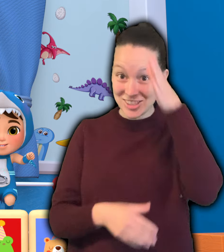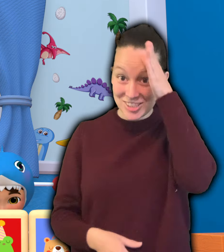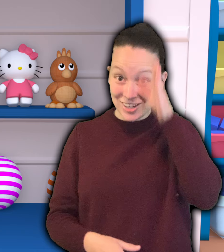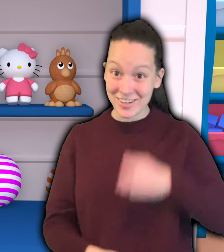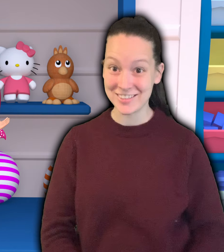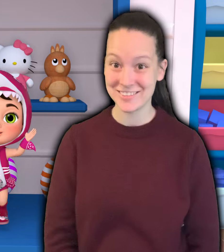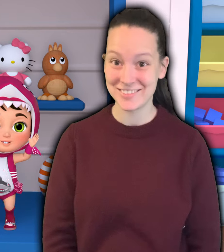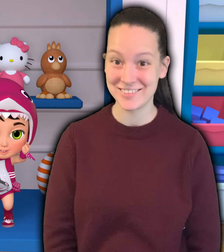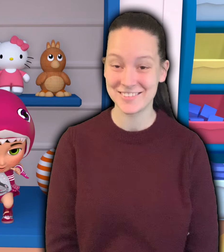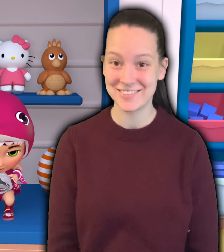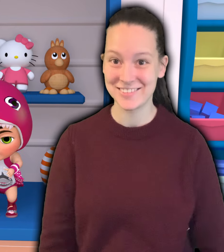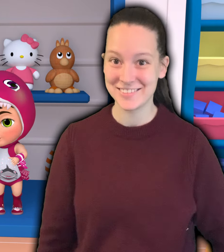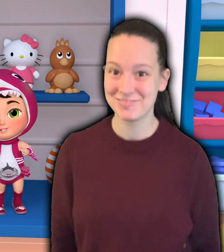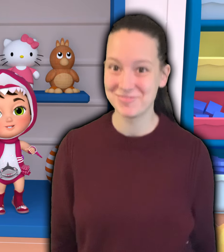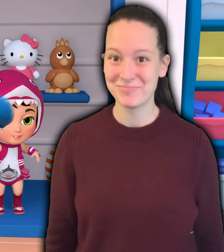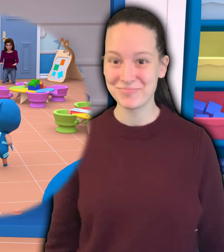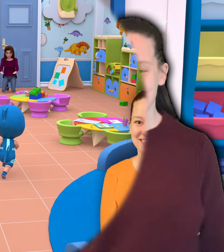ちび